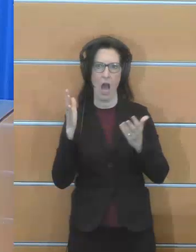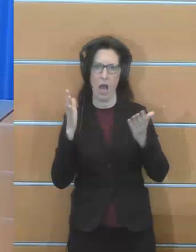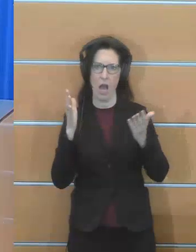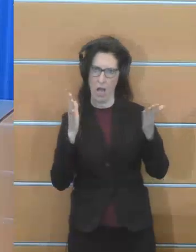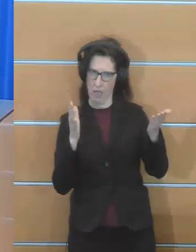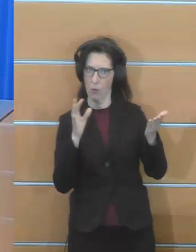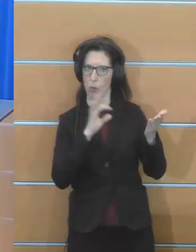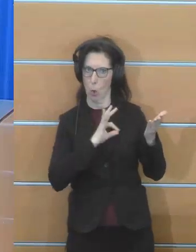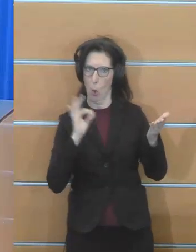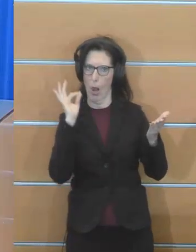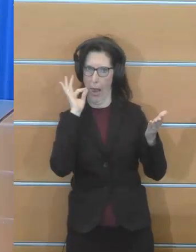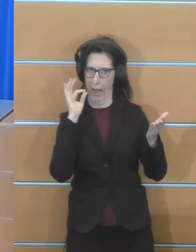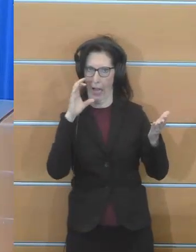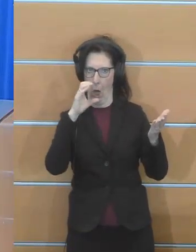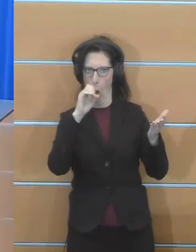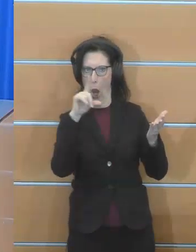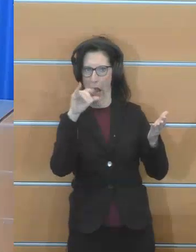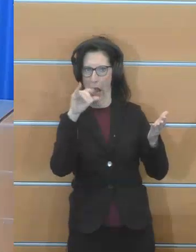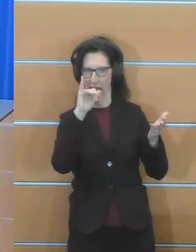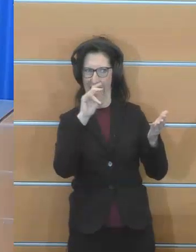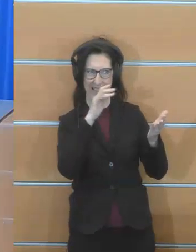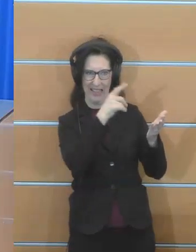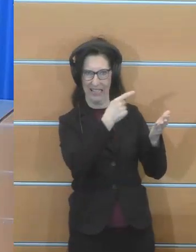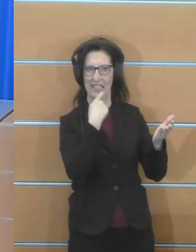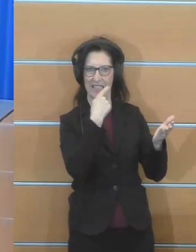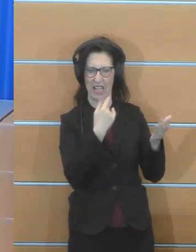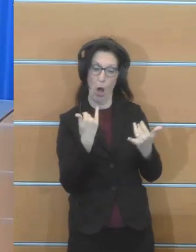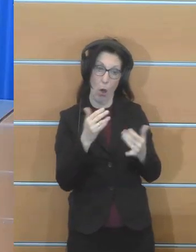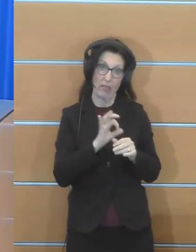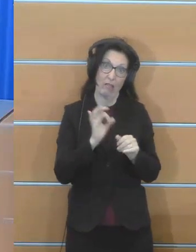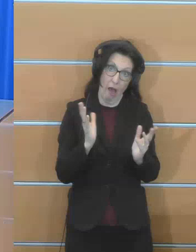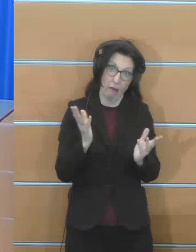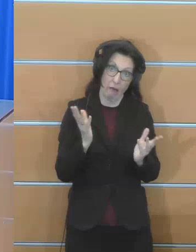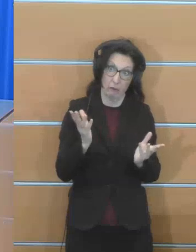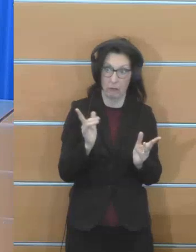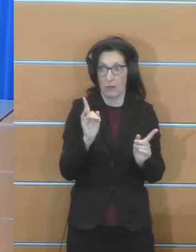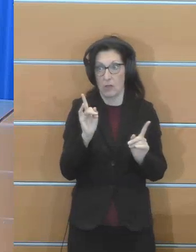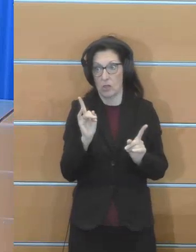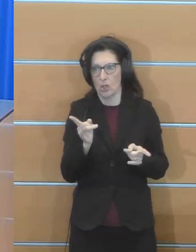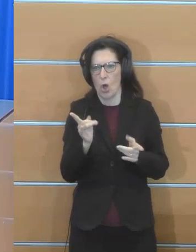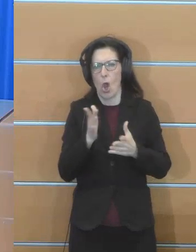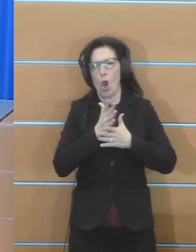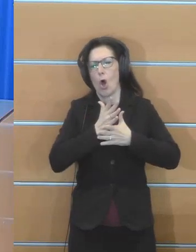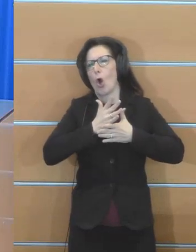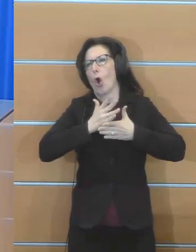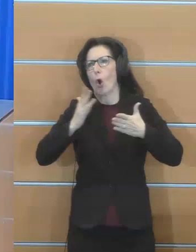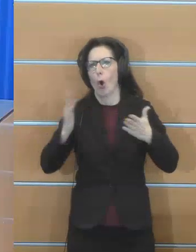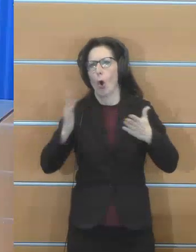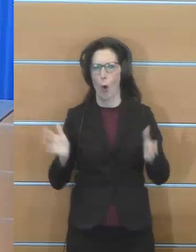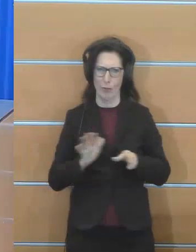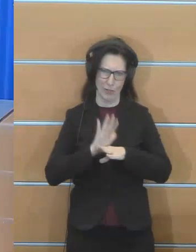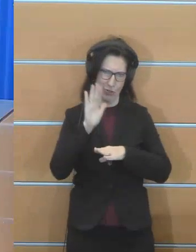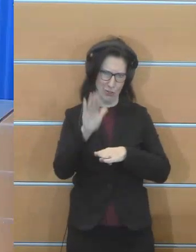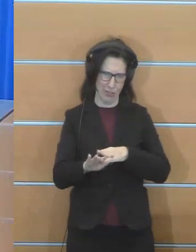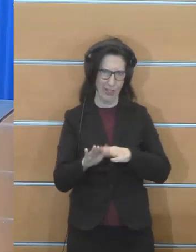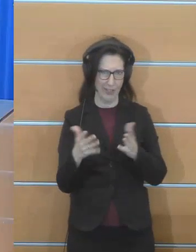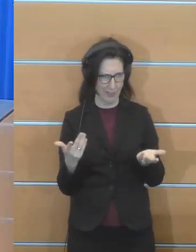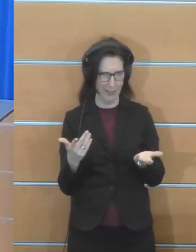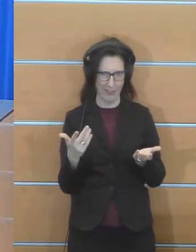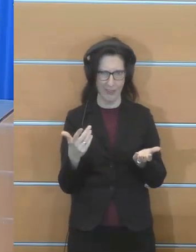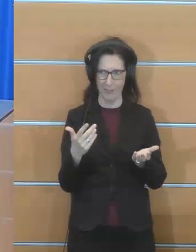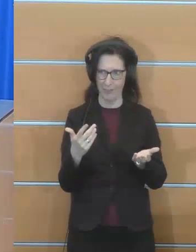Kollegin colline hätten wir eigentlich einen großen Schritt machen können nach dem Wählervotum vom